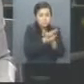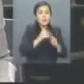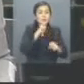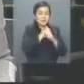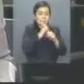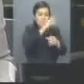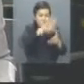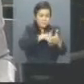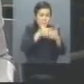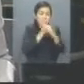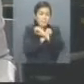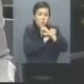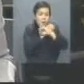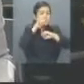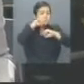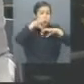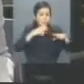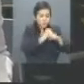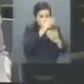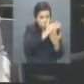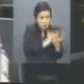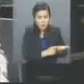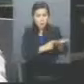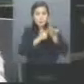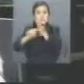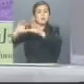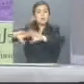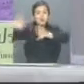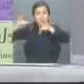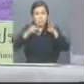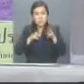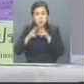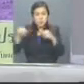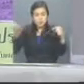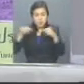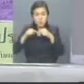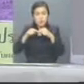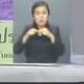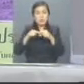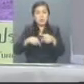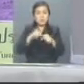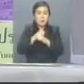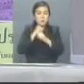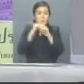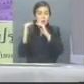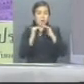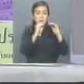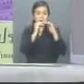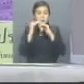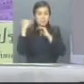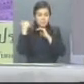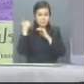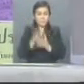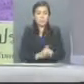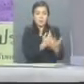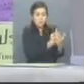องกันน้ำเพื่อเสนอให้ภาครัฐปฏิบัติต่อประชาชนอย่างเป็นธรรมค่ะ นางกาลยานีจูปรางตัวแทนภาค